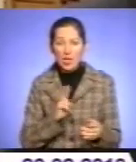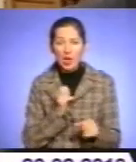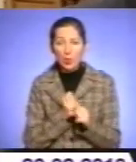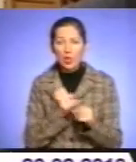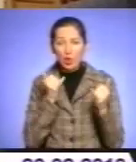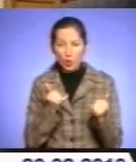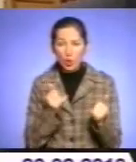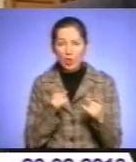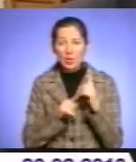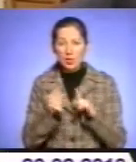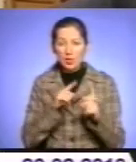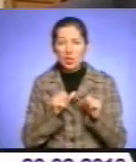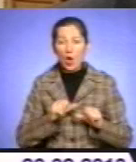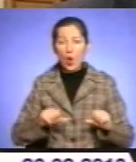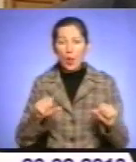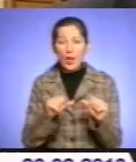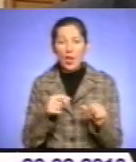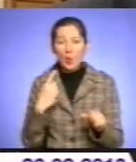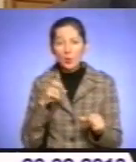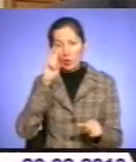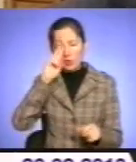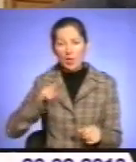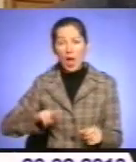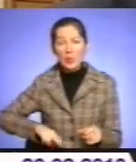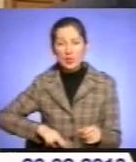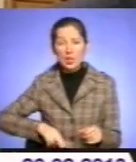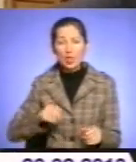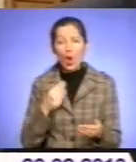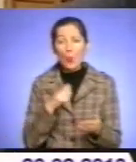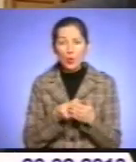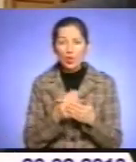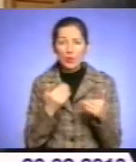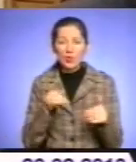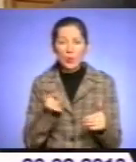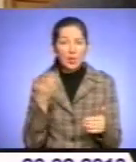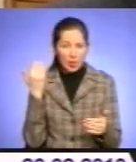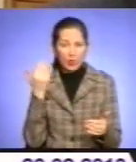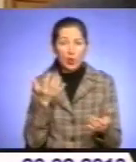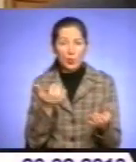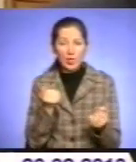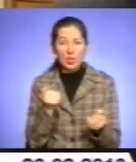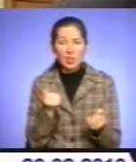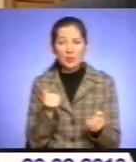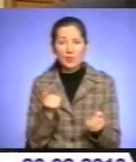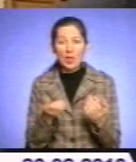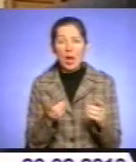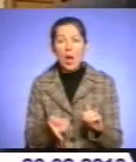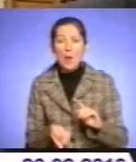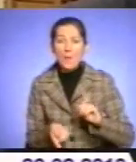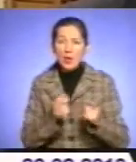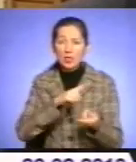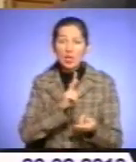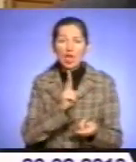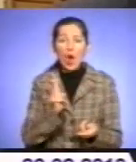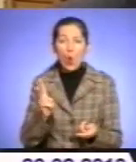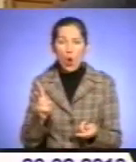зробити на засіданні колегії обласної державної адміністрації, бюджет був вже давно прийнятий. А перекидати на